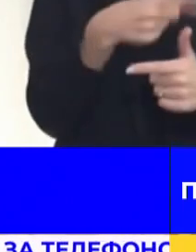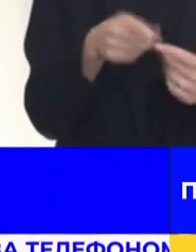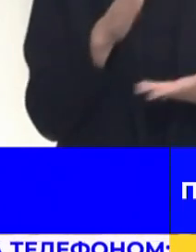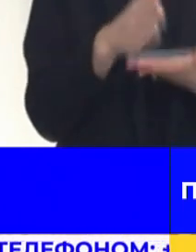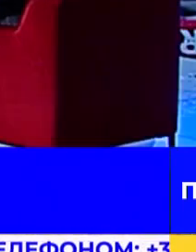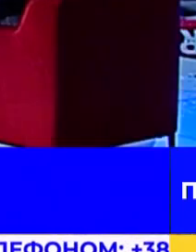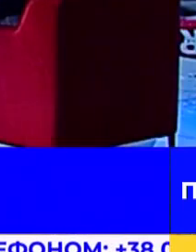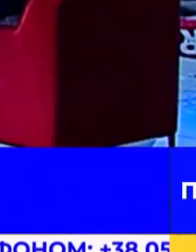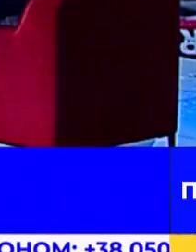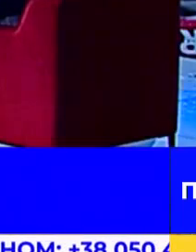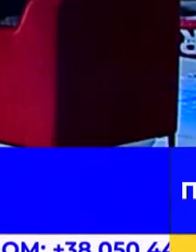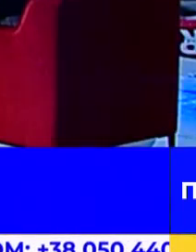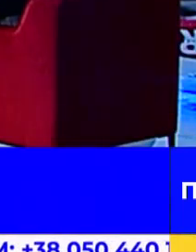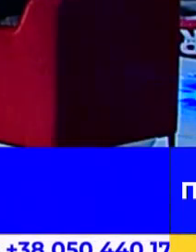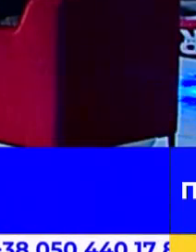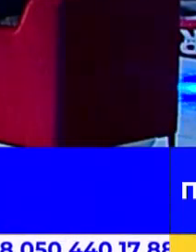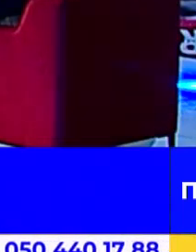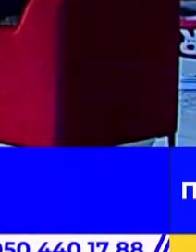мають негативний ПЛР-тест.